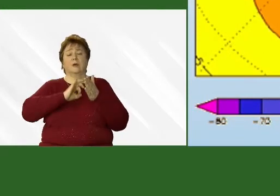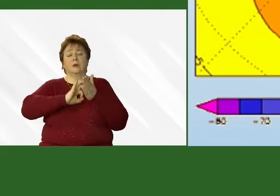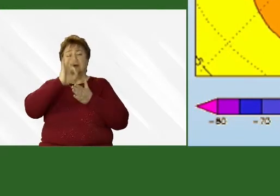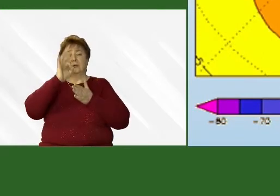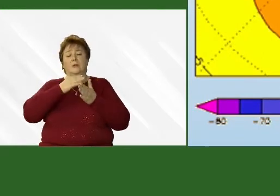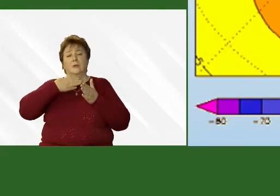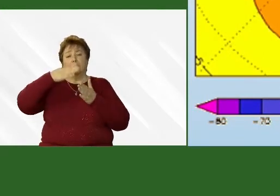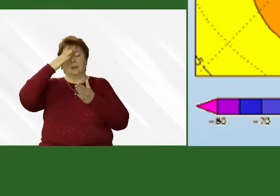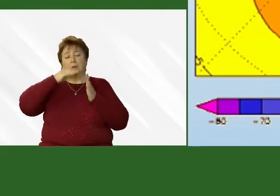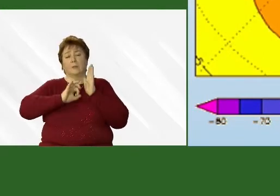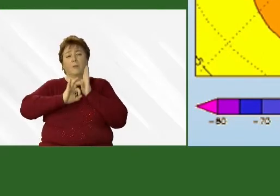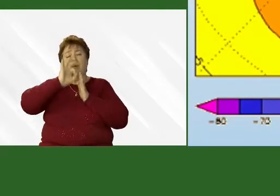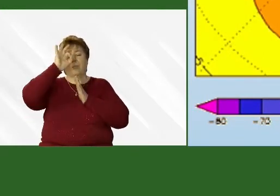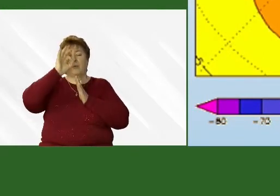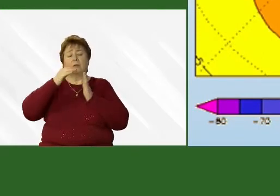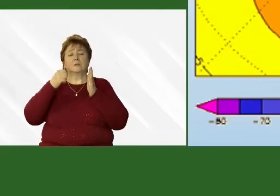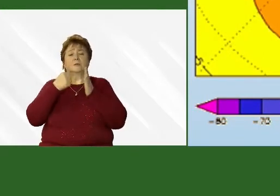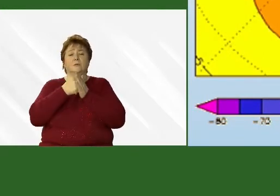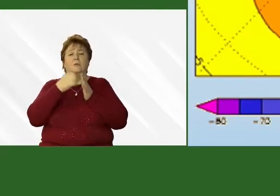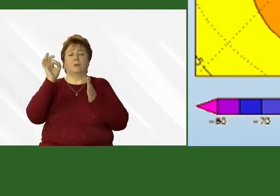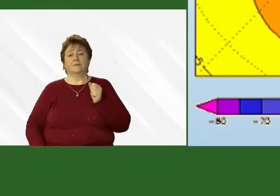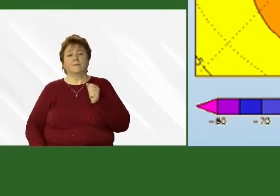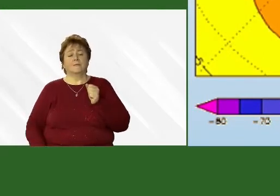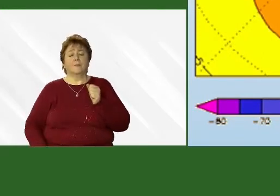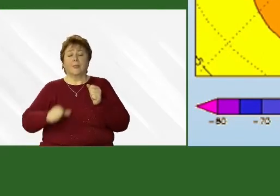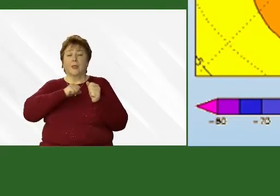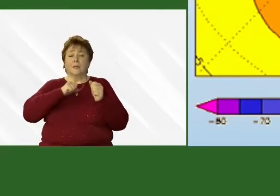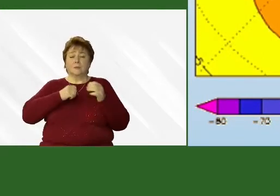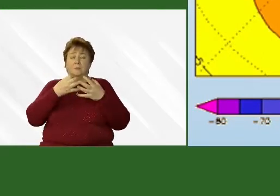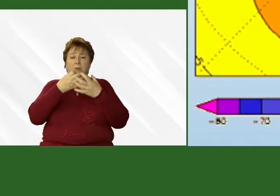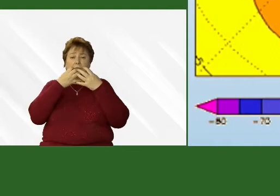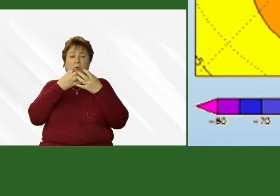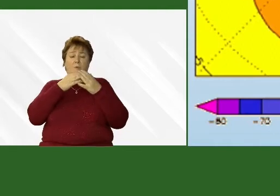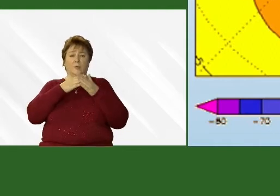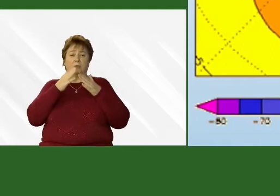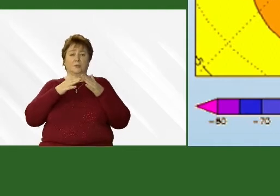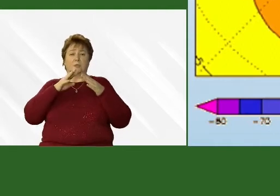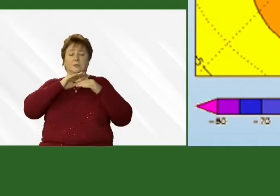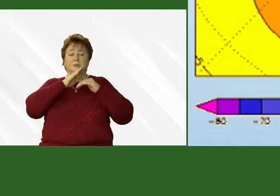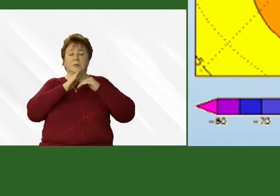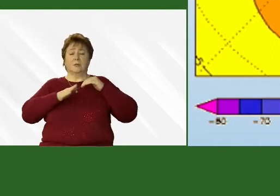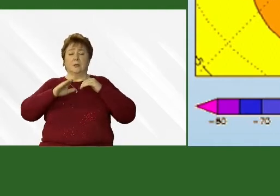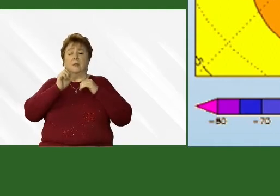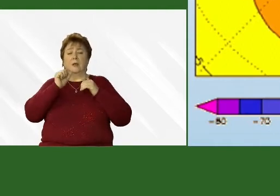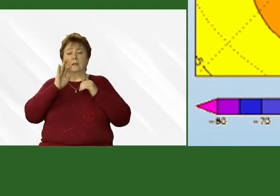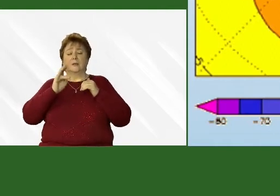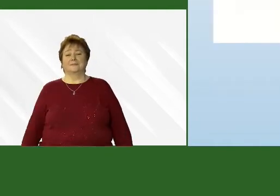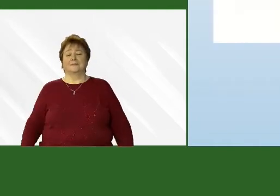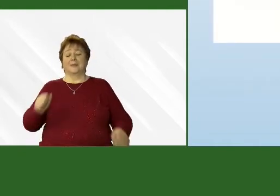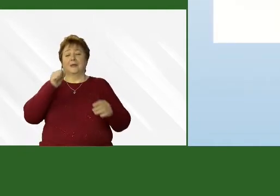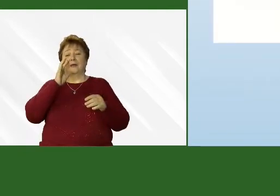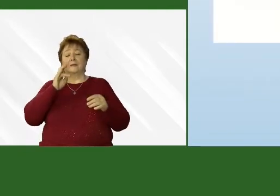градусов, а летом поднимается до 0 градуса. Самая теплая часть материка – антарктический